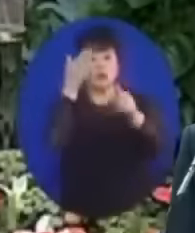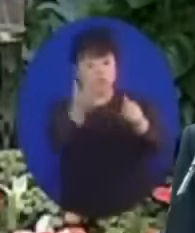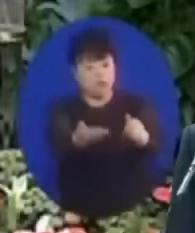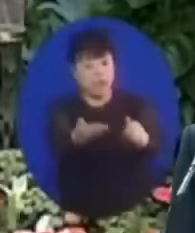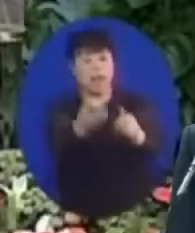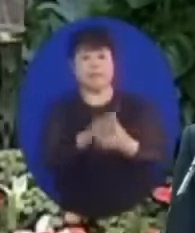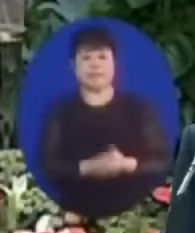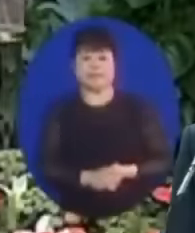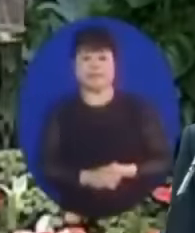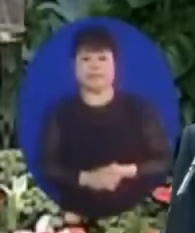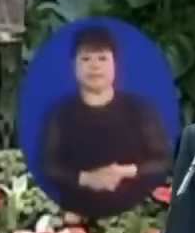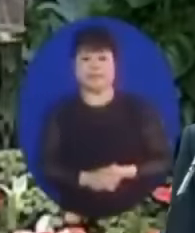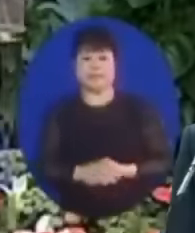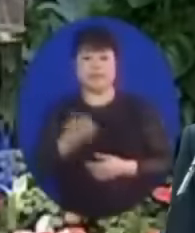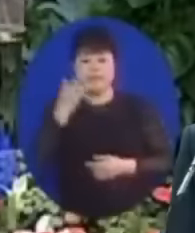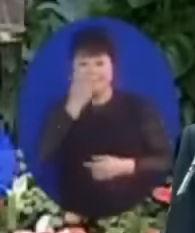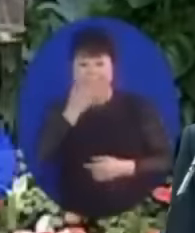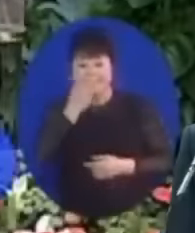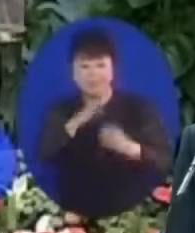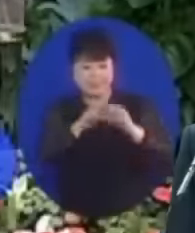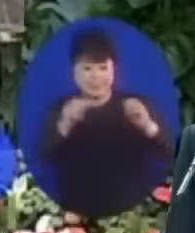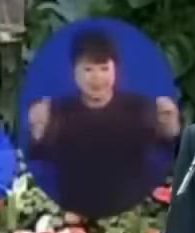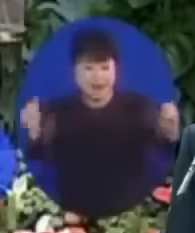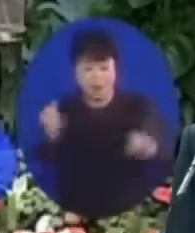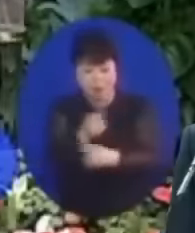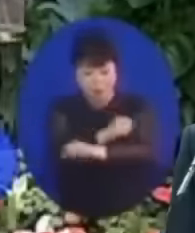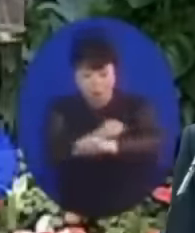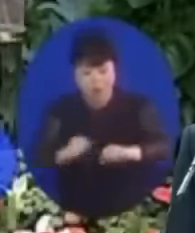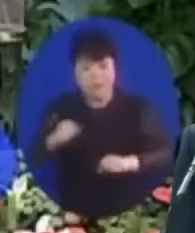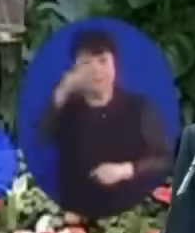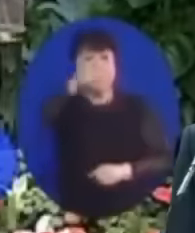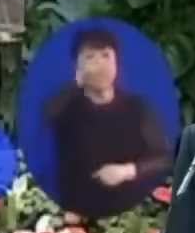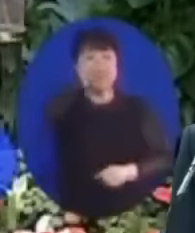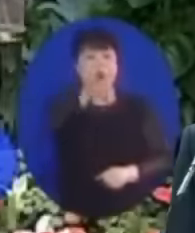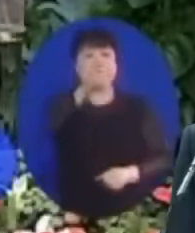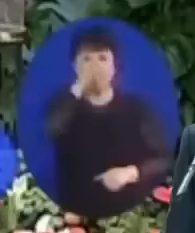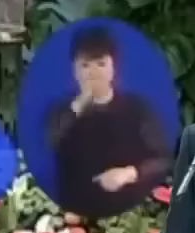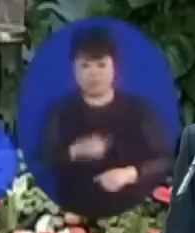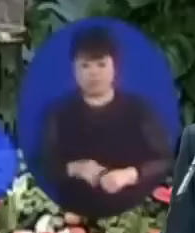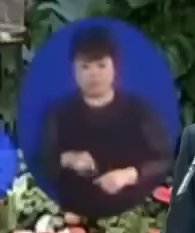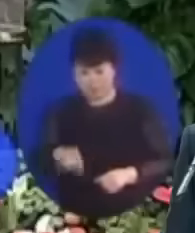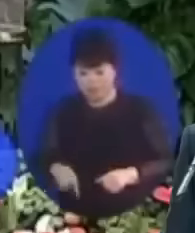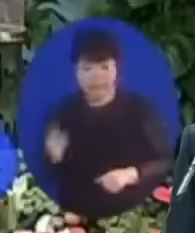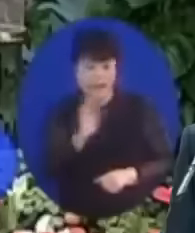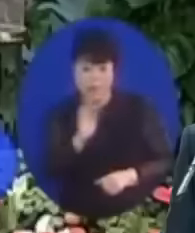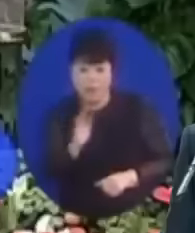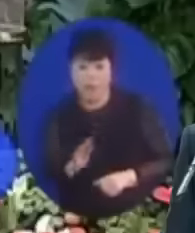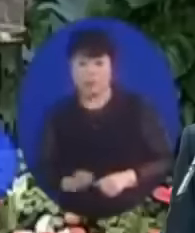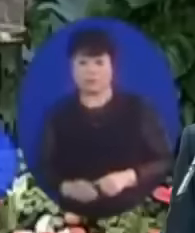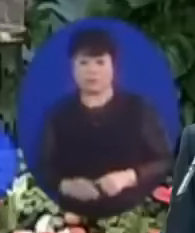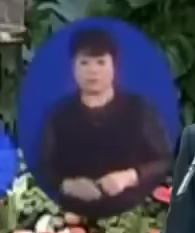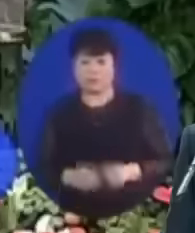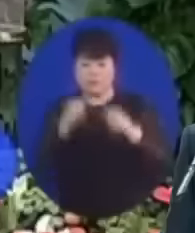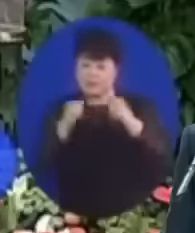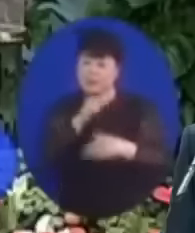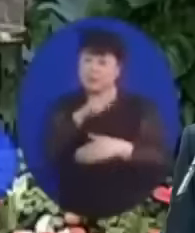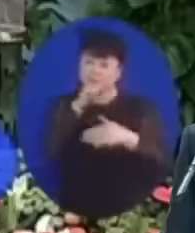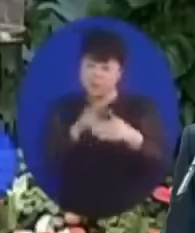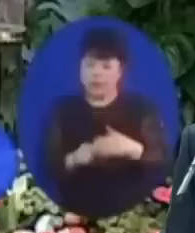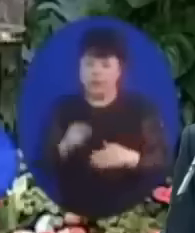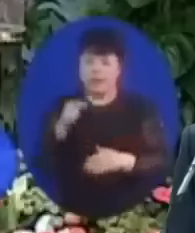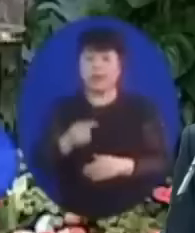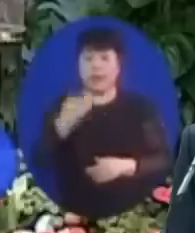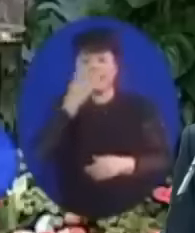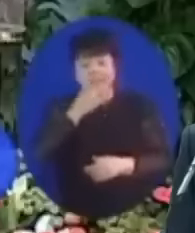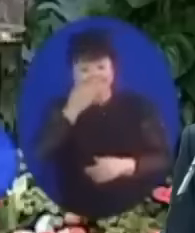되는 것입니다. 젖과 꿀이 흐르는 땅은 광야 저편에 있습니다. 이 편에 있지 않습니다. 여러분의 삶 속에